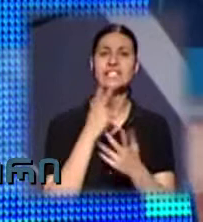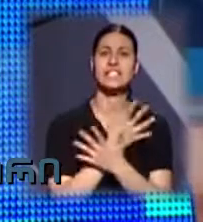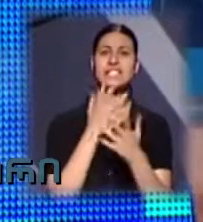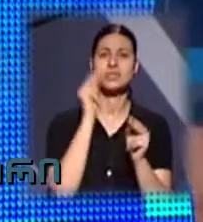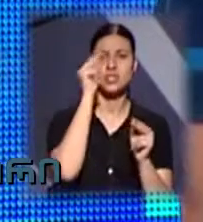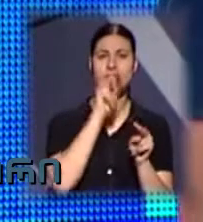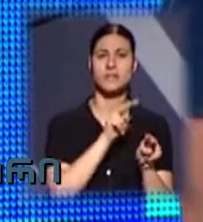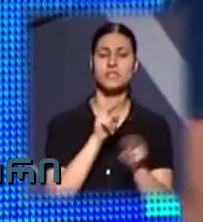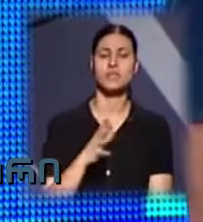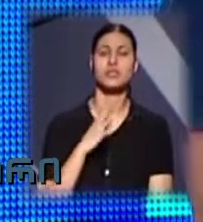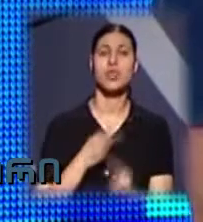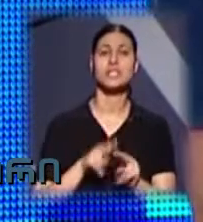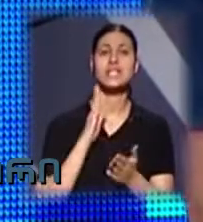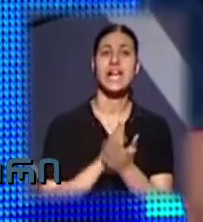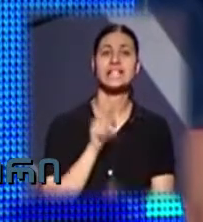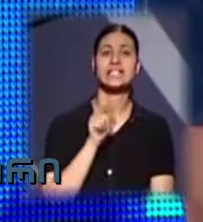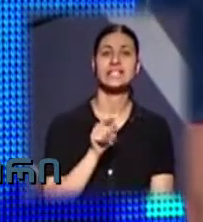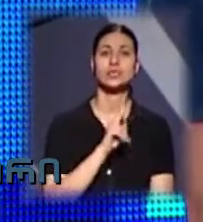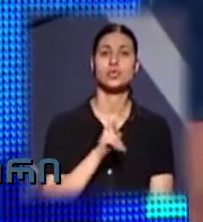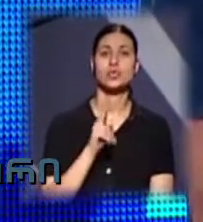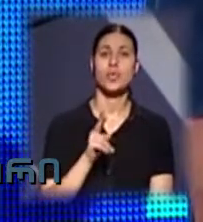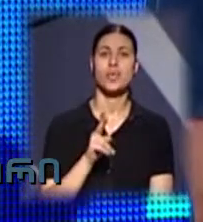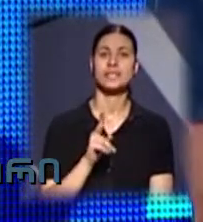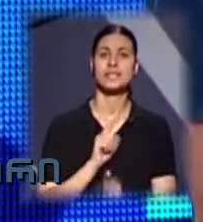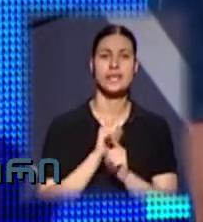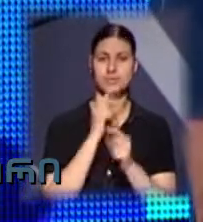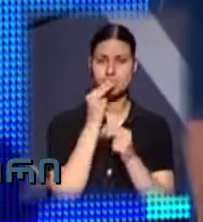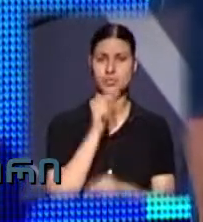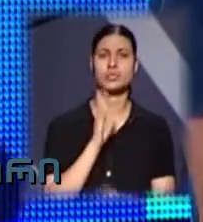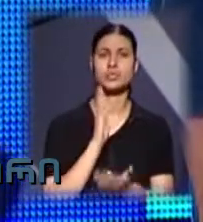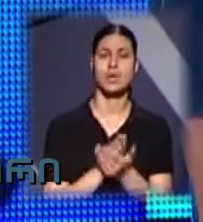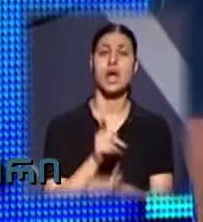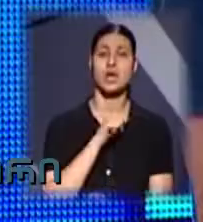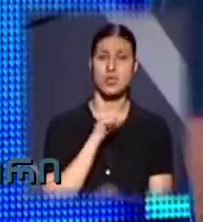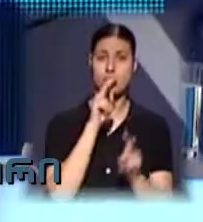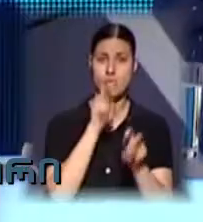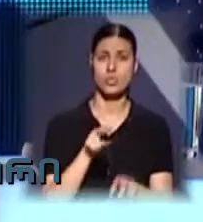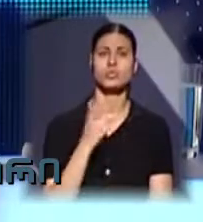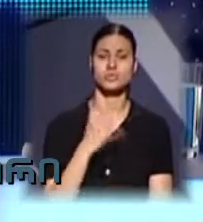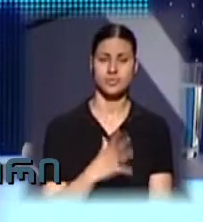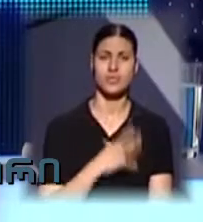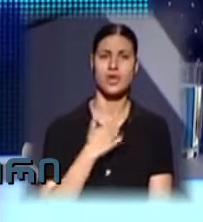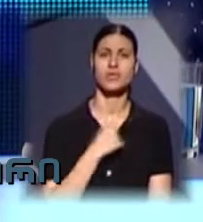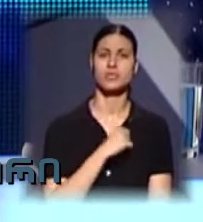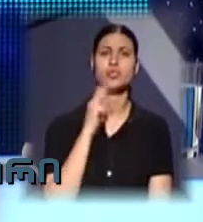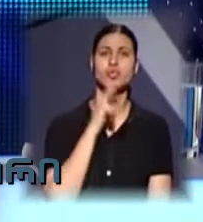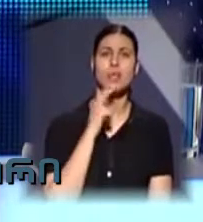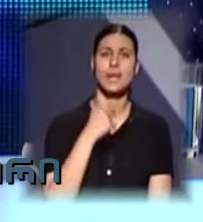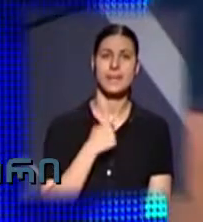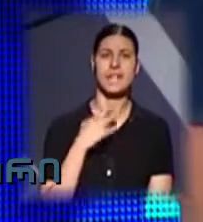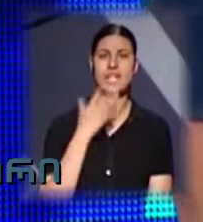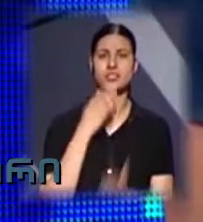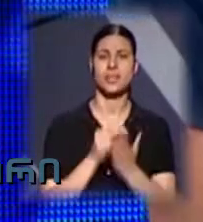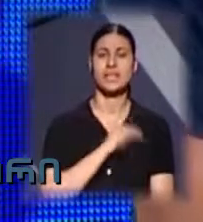თავის დროზე და ეს არის ის, რომელიც საუკეთესო საუკეთესო არის ეს. ანუ ოკლევაში თქვენც მონაწილეობდით? რა თქმა უნდა, კი ბატონო, ჩვენ ზოოპარკ მე და